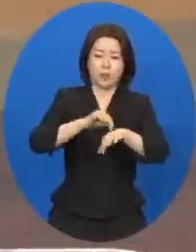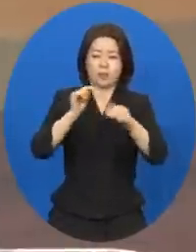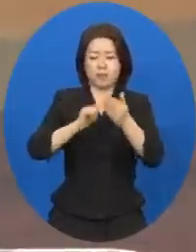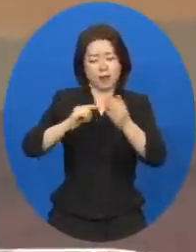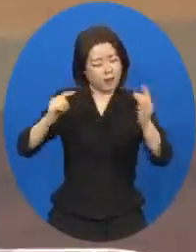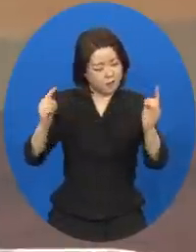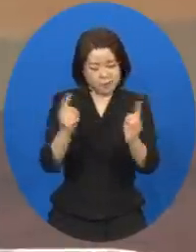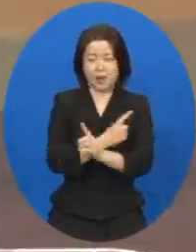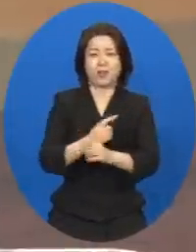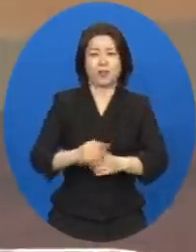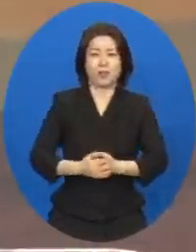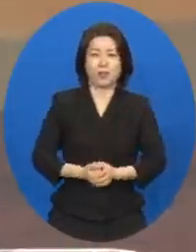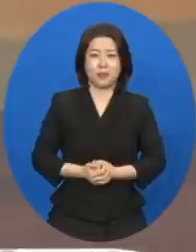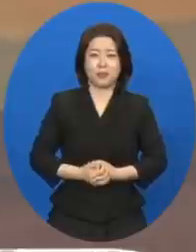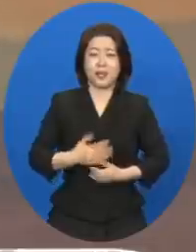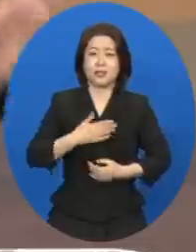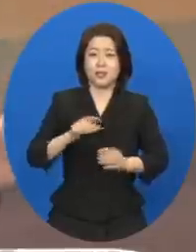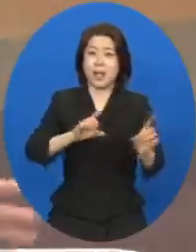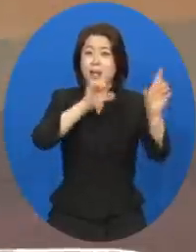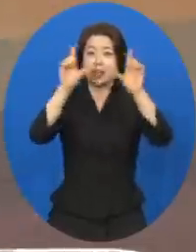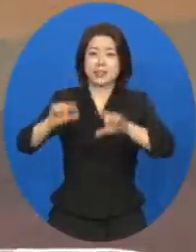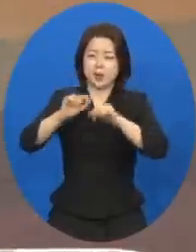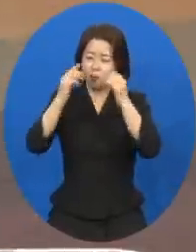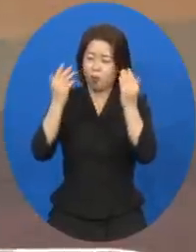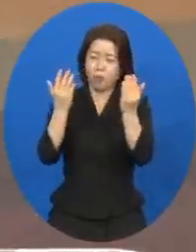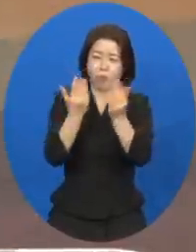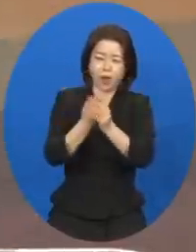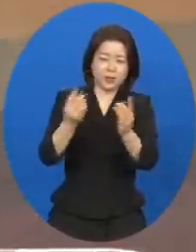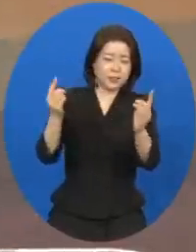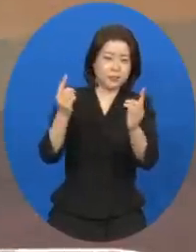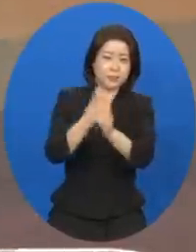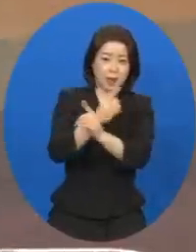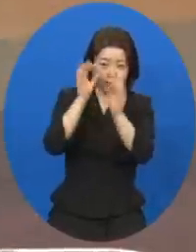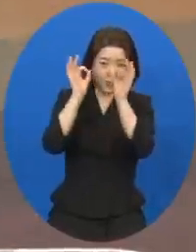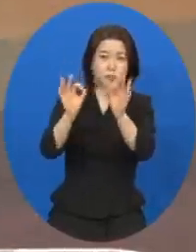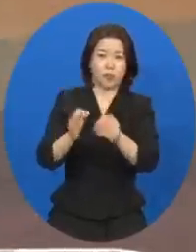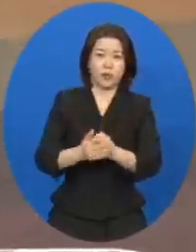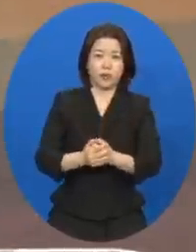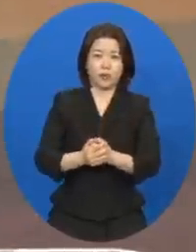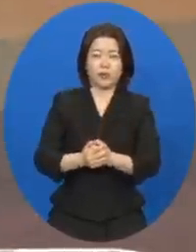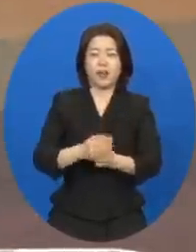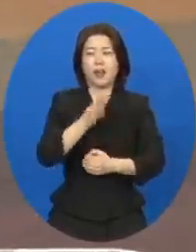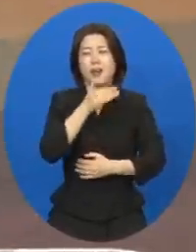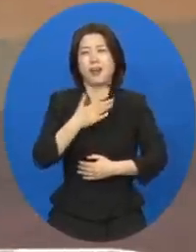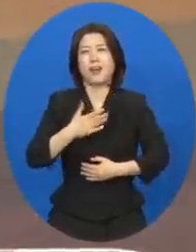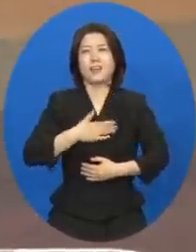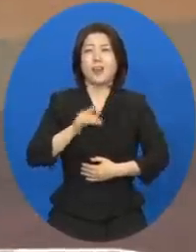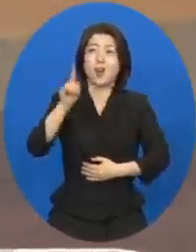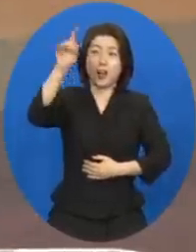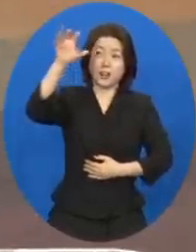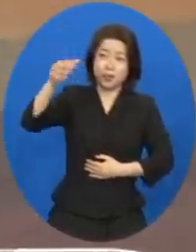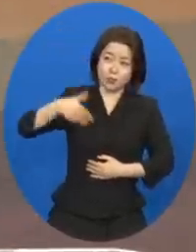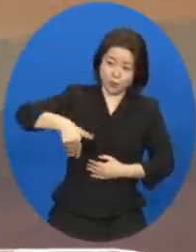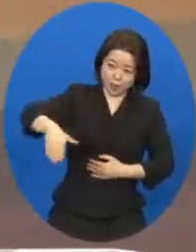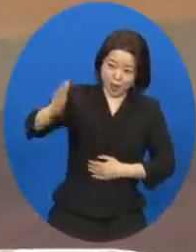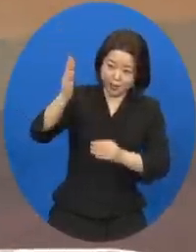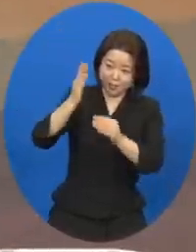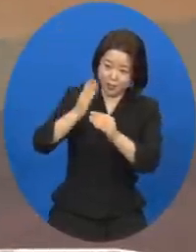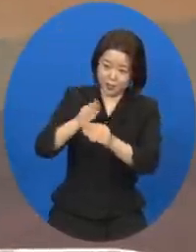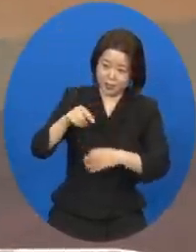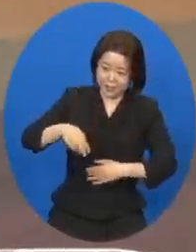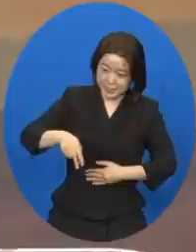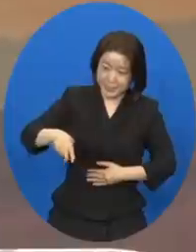뒤집어집니다. 내 삶이 완전히 달리 보입니다. 아, 내가 지금 천국 가는 길을 걷고 있는